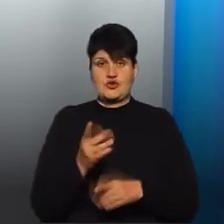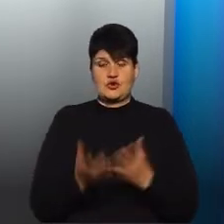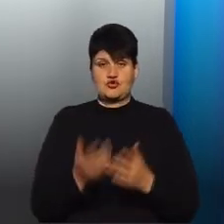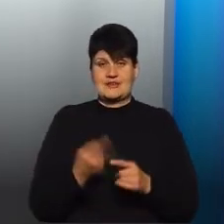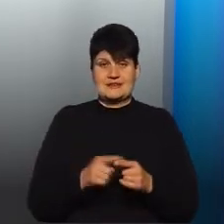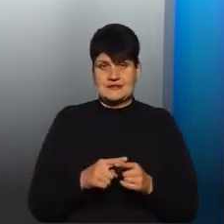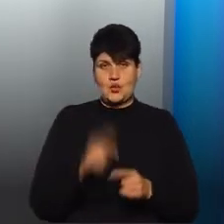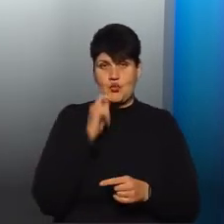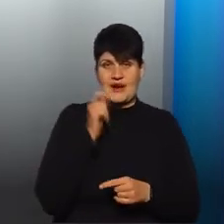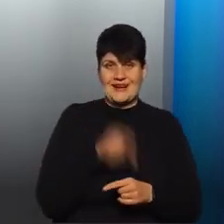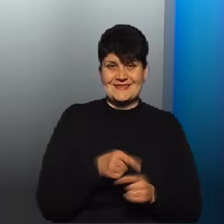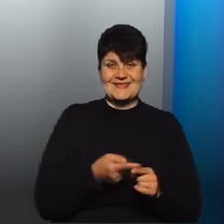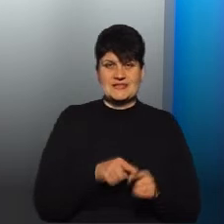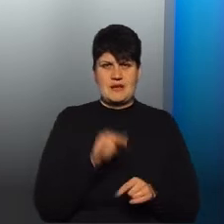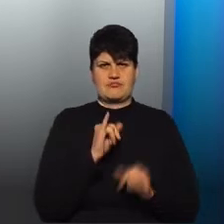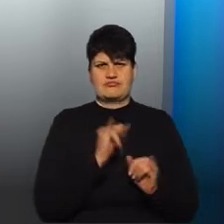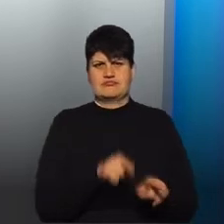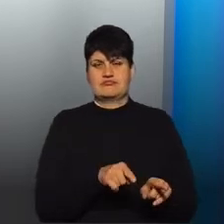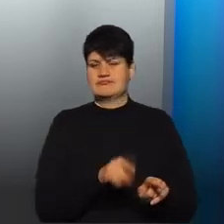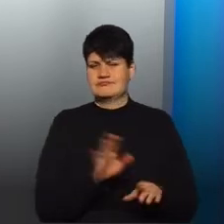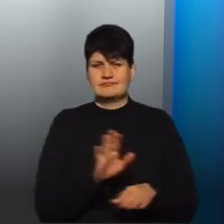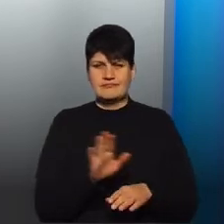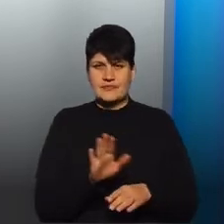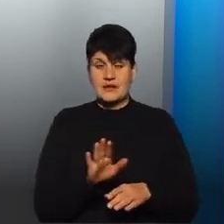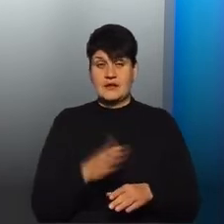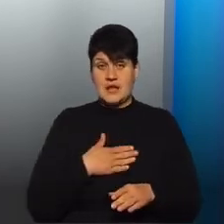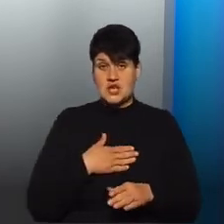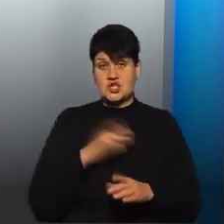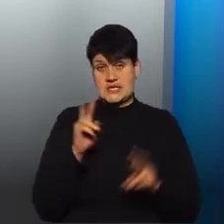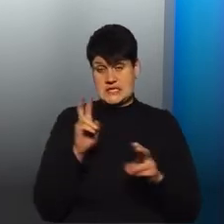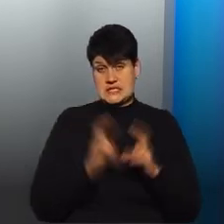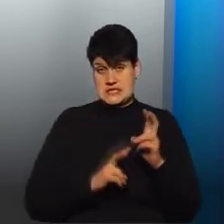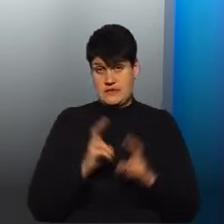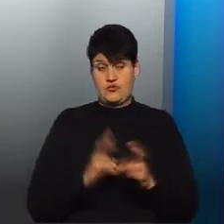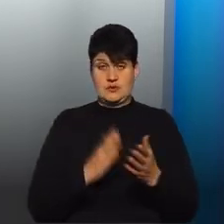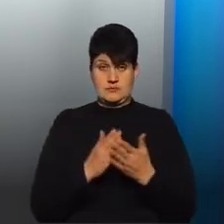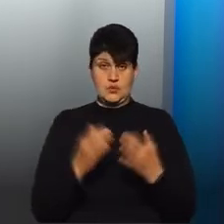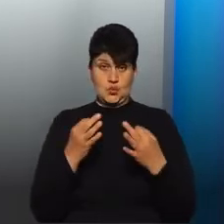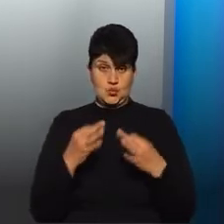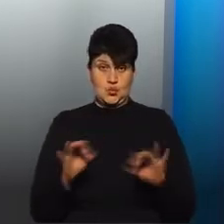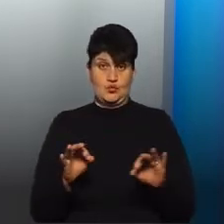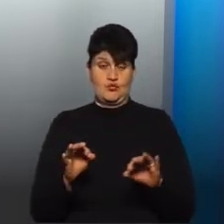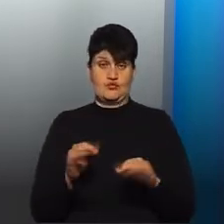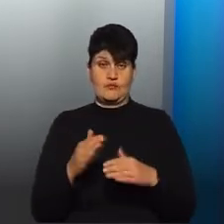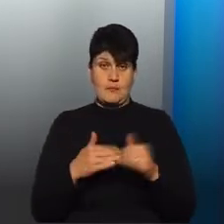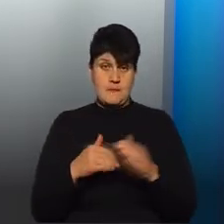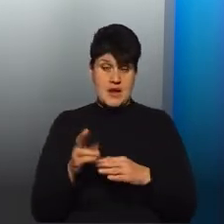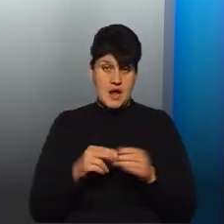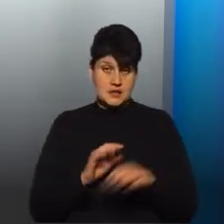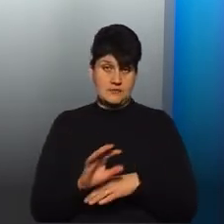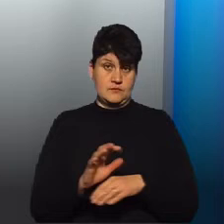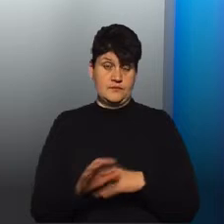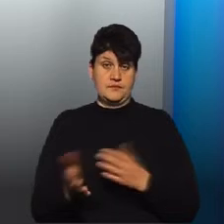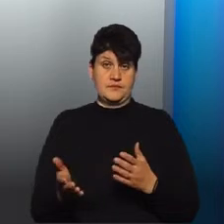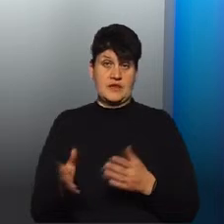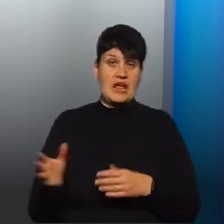що наші заводи, вони ліцензуються відповідно до вимог належної практики, виробничої практики. Тобто всі такі вимоги,